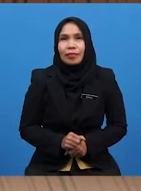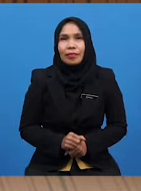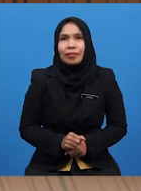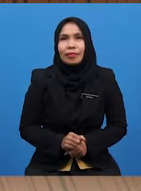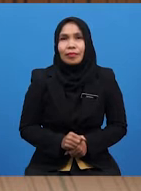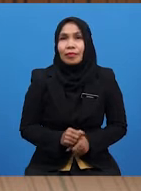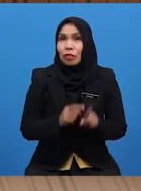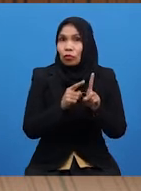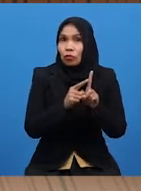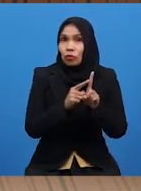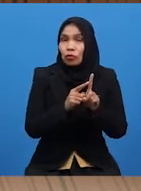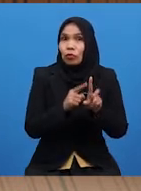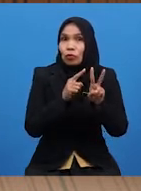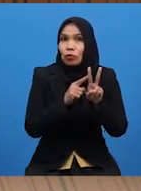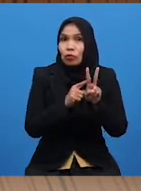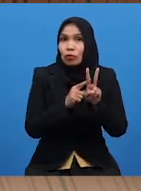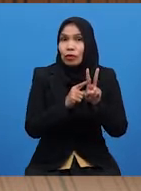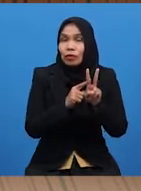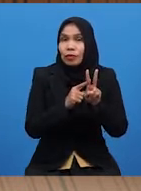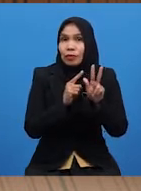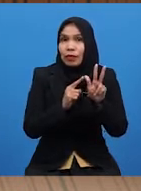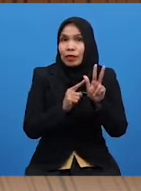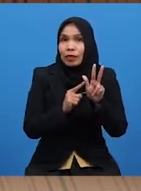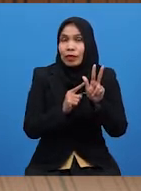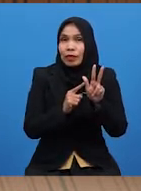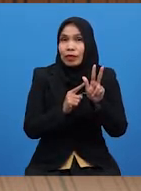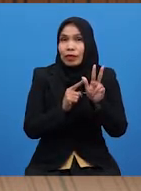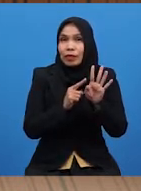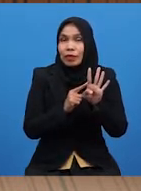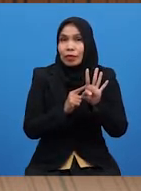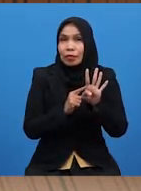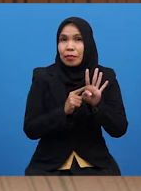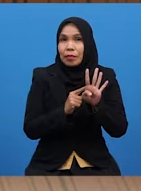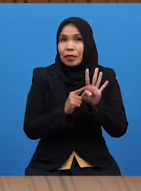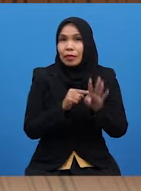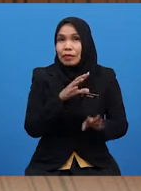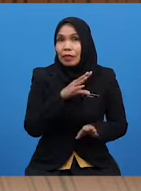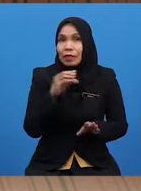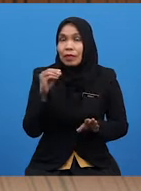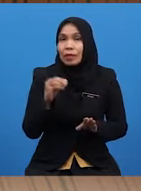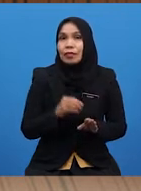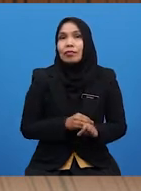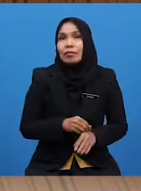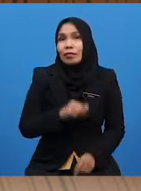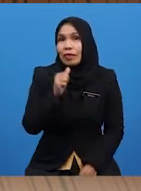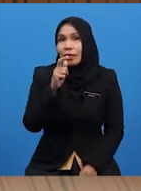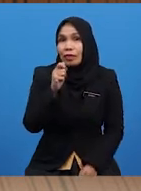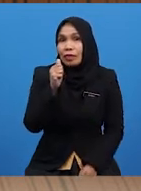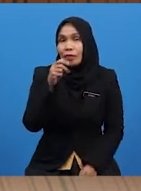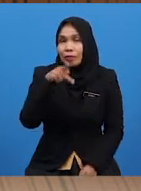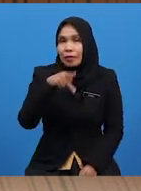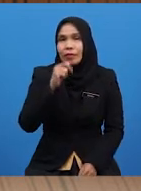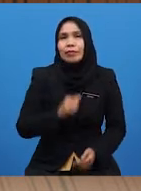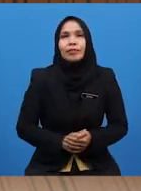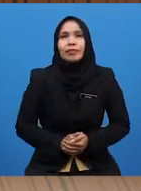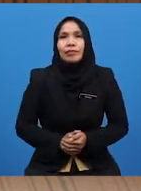Hai tiang dinding lantai cycling dan atap elemen